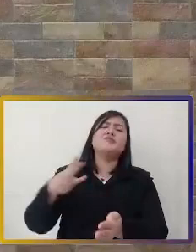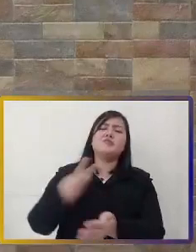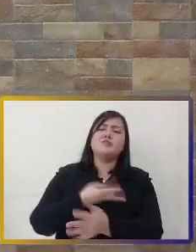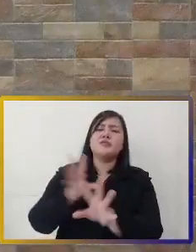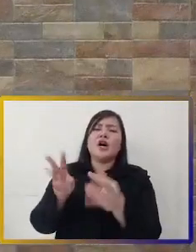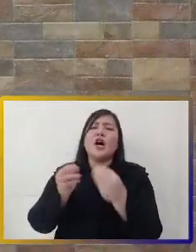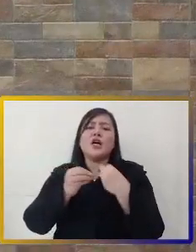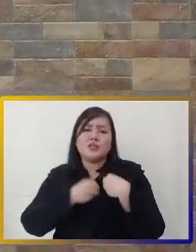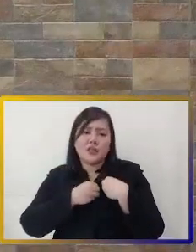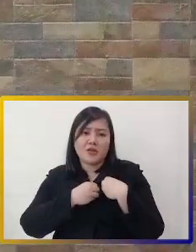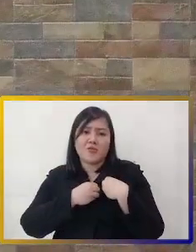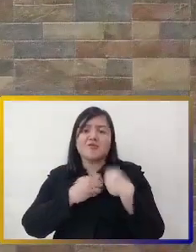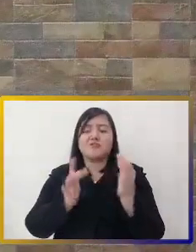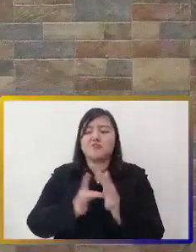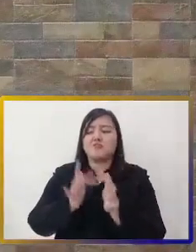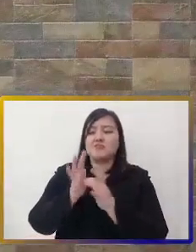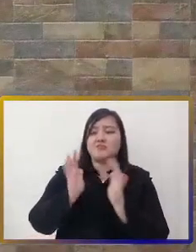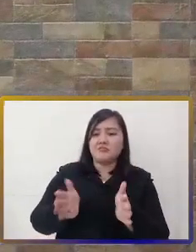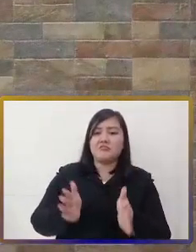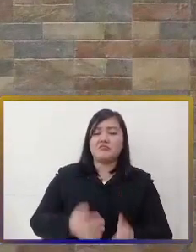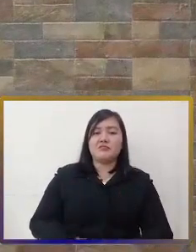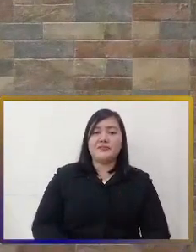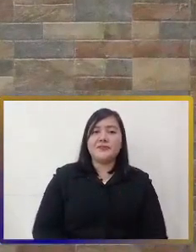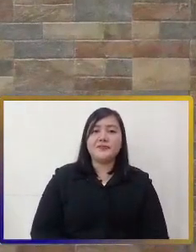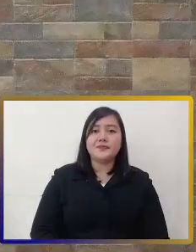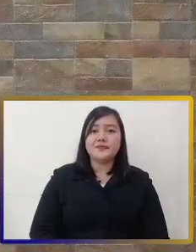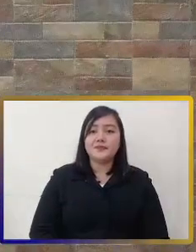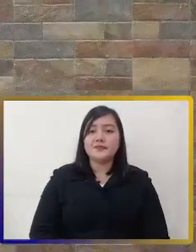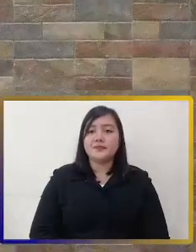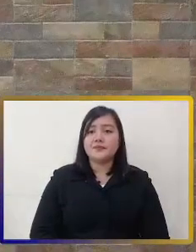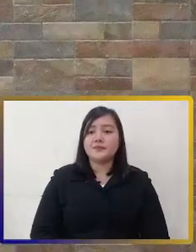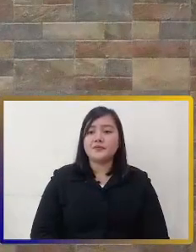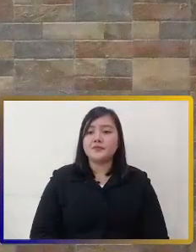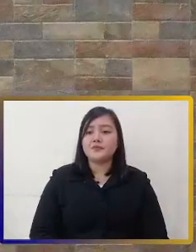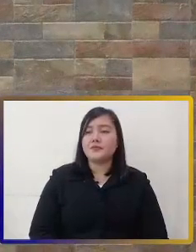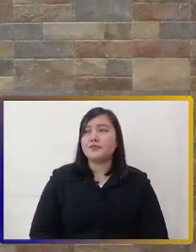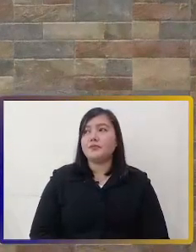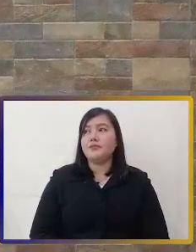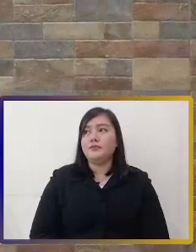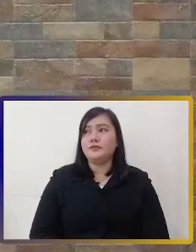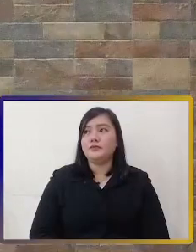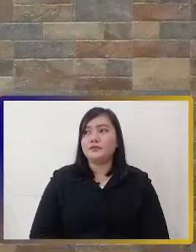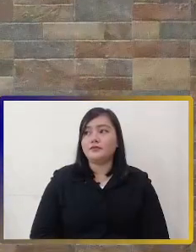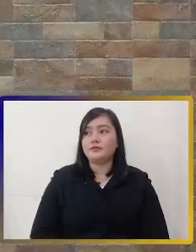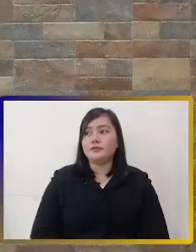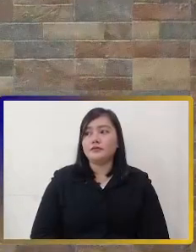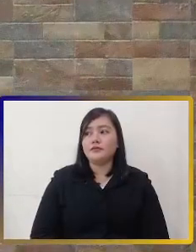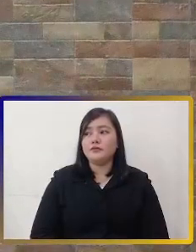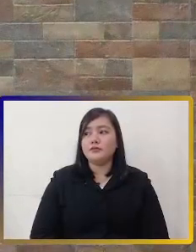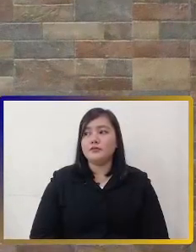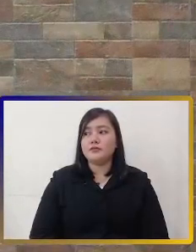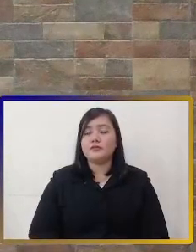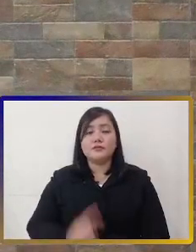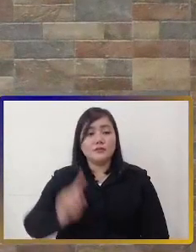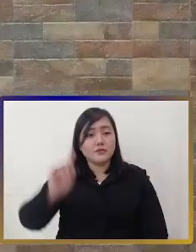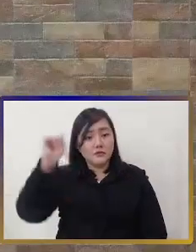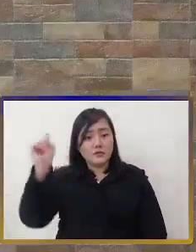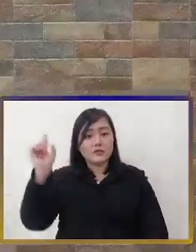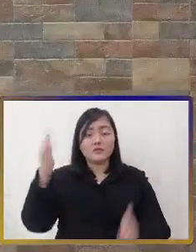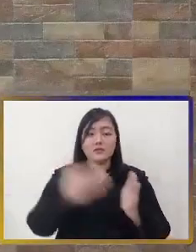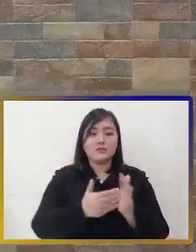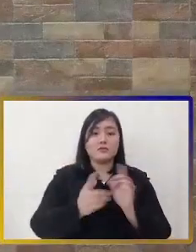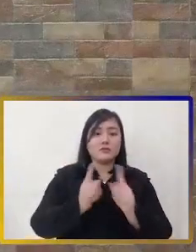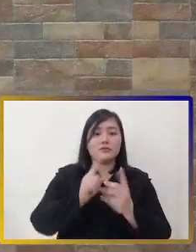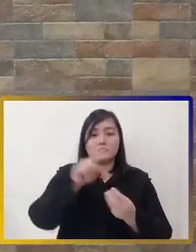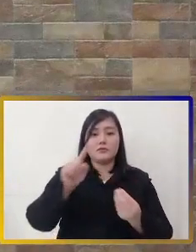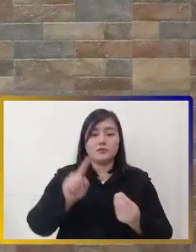Si Constantine, so ibig sabihin ba si Constantine ang simula ng Catholicism? No. Hindi po yan. As far as the history of the church is concerned, hindi po